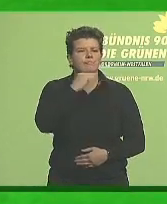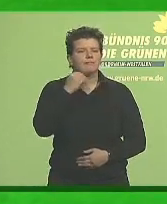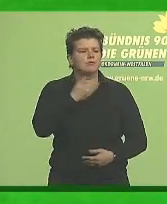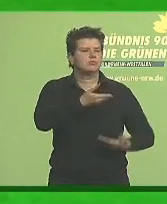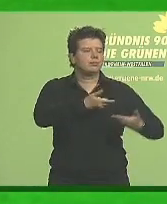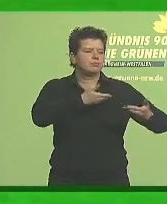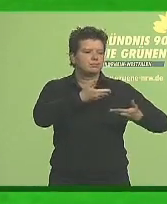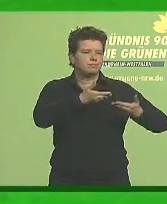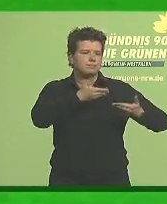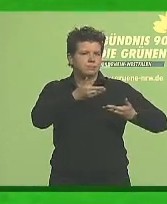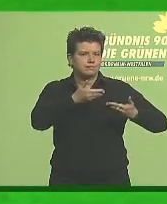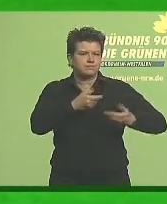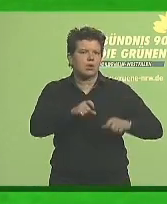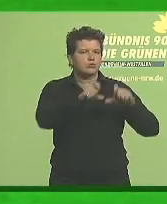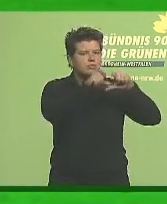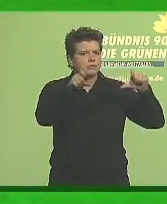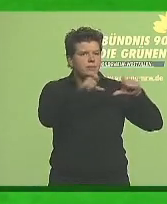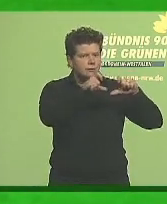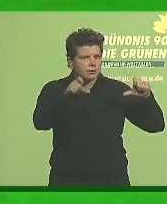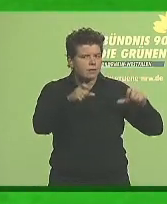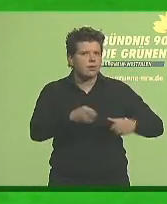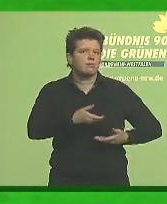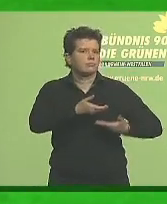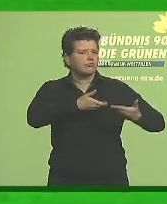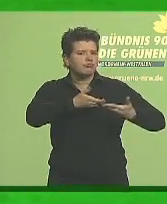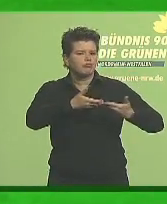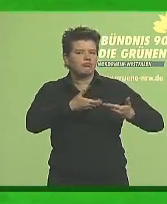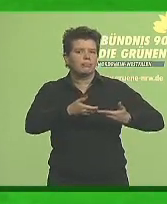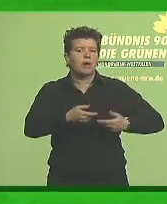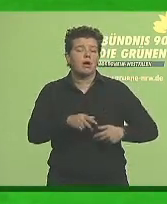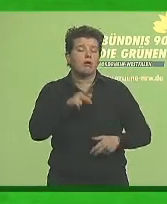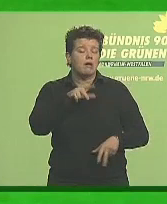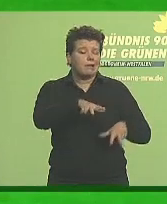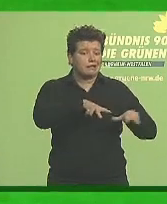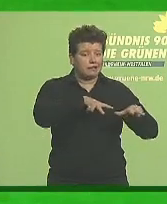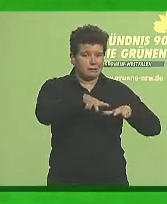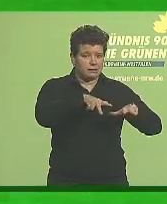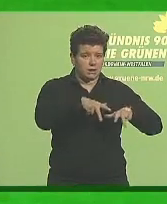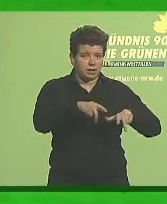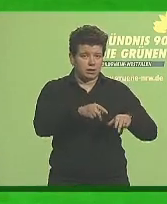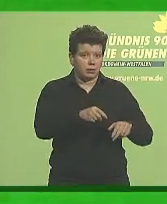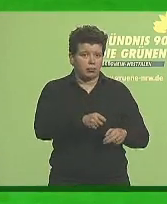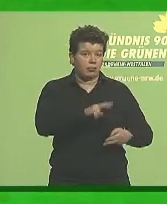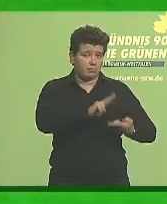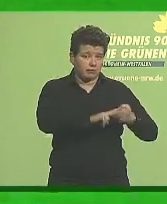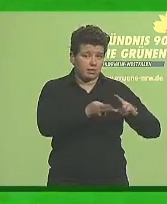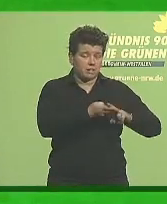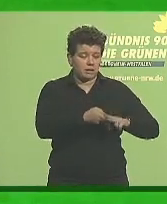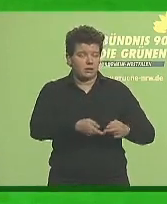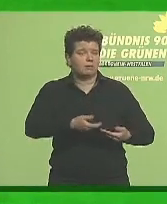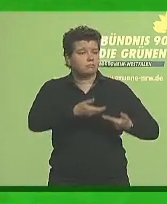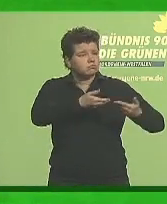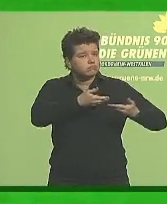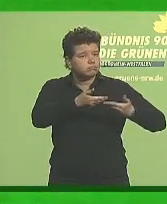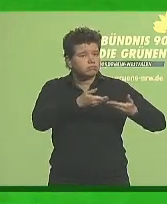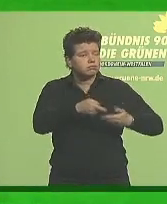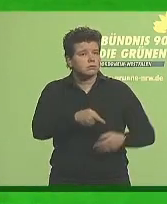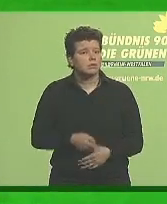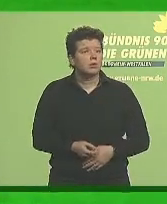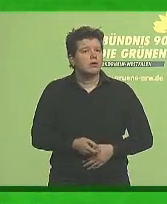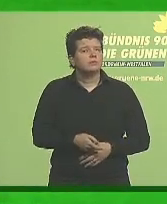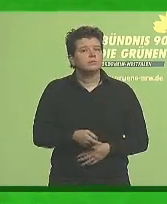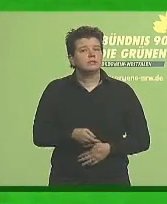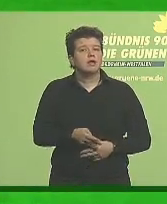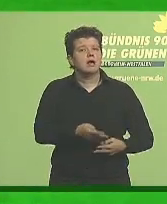Bürgerinitiativen, Unternehmensrepräsentanten und Regierungsmitgliedern erfahren habe zur dortigen Endlagersuche,